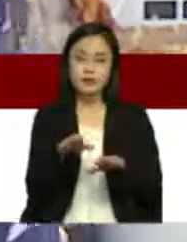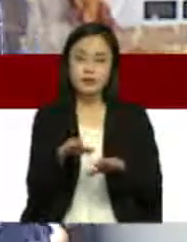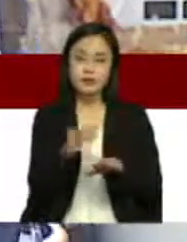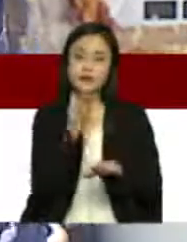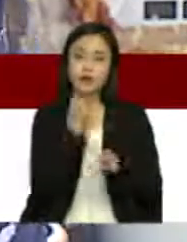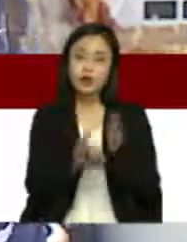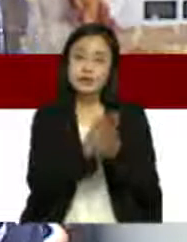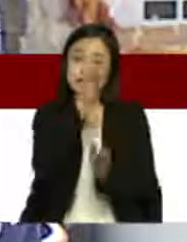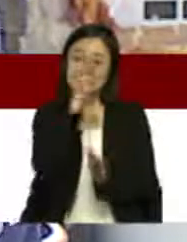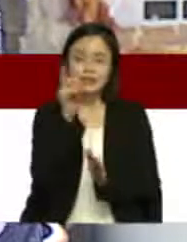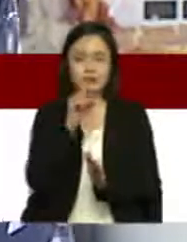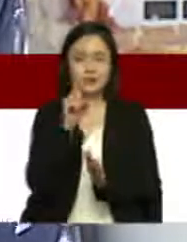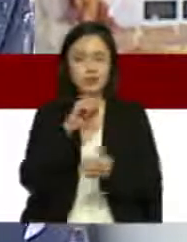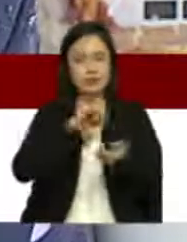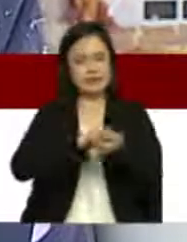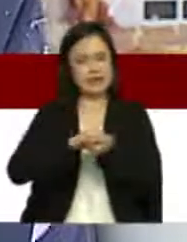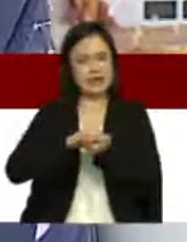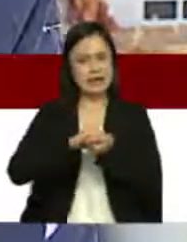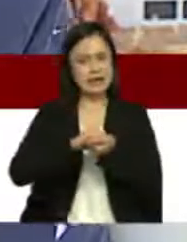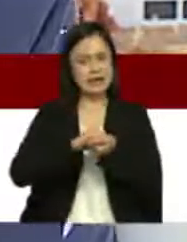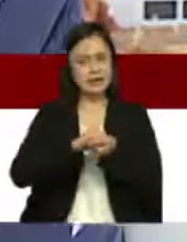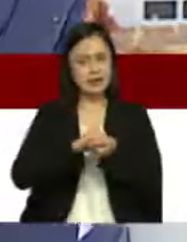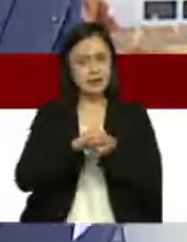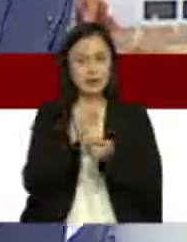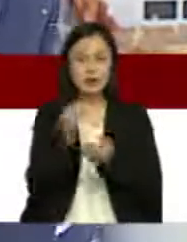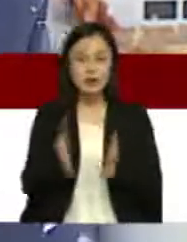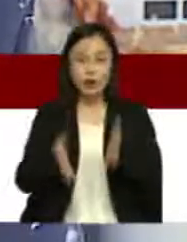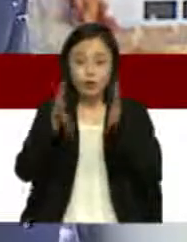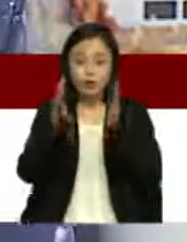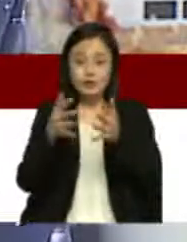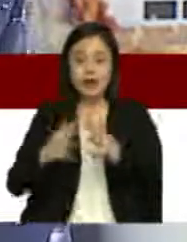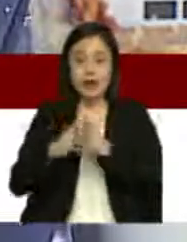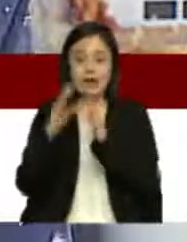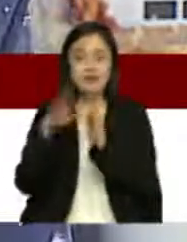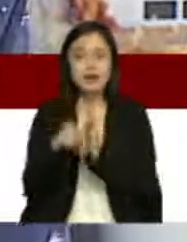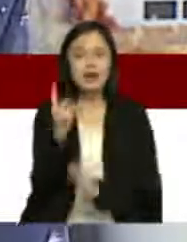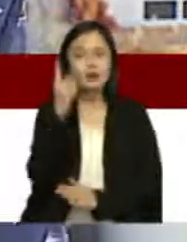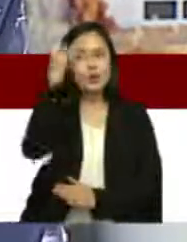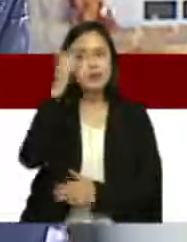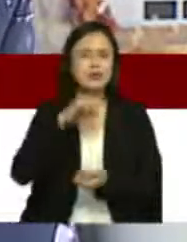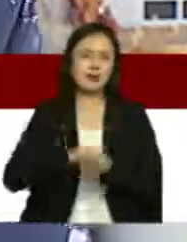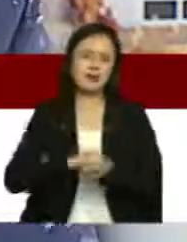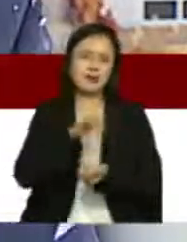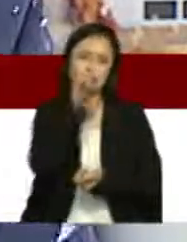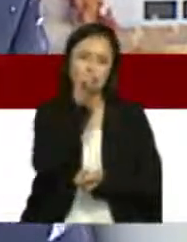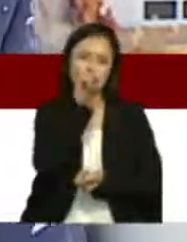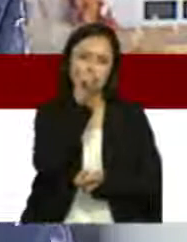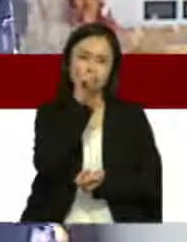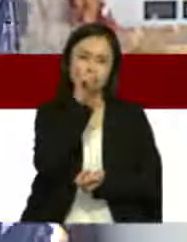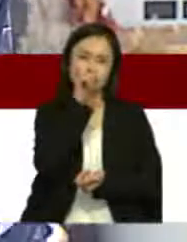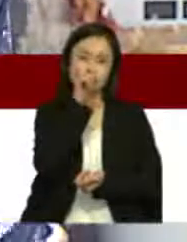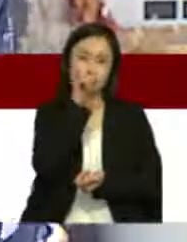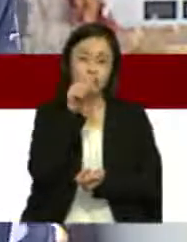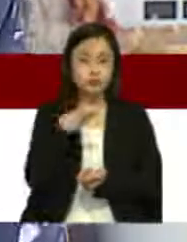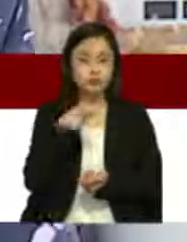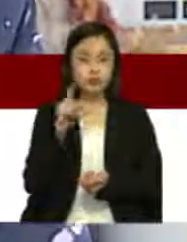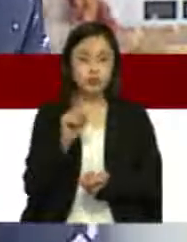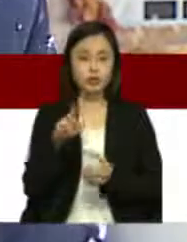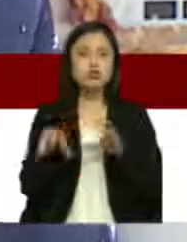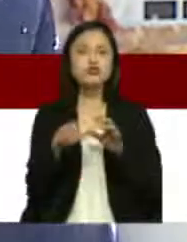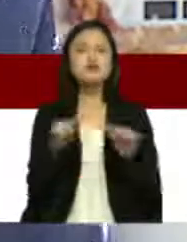또 귀재 가 되다 보니까 또 남산 여기는 남단 고도 제한이 있었고 그 재상 걸 꽉 묶어 놓은 데다가